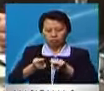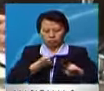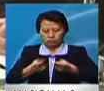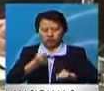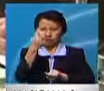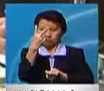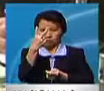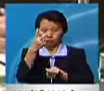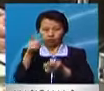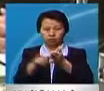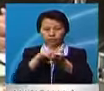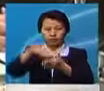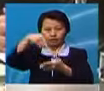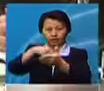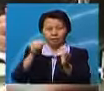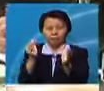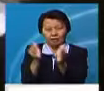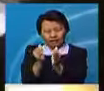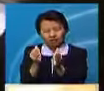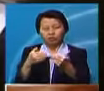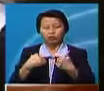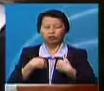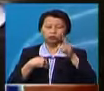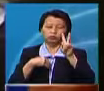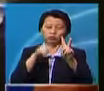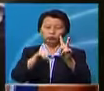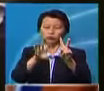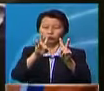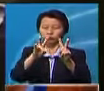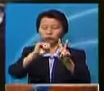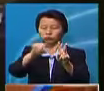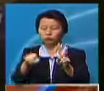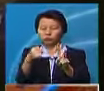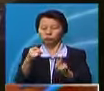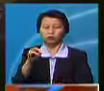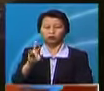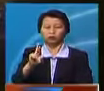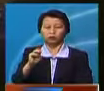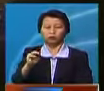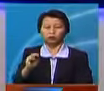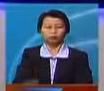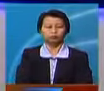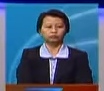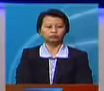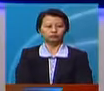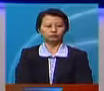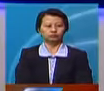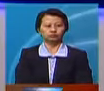mengendalikan kedua-dua PRK ini adalah sebanyak 2.7 juta ringgit.